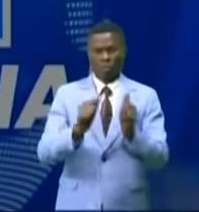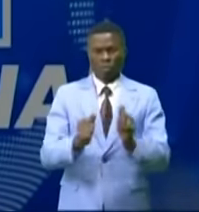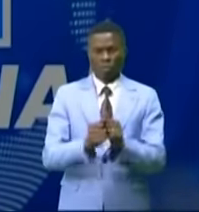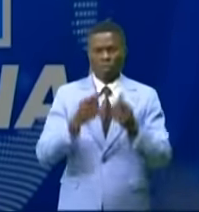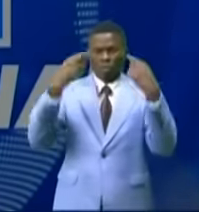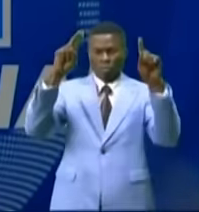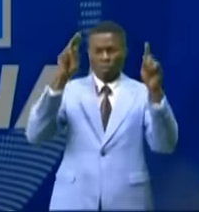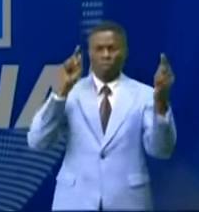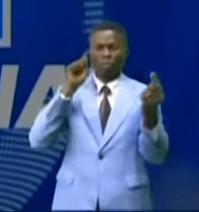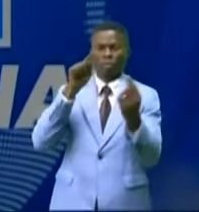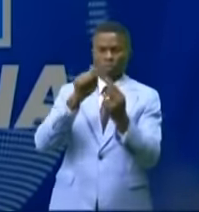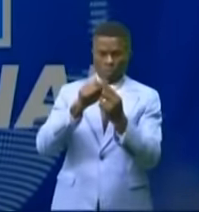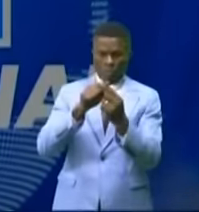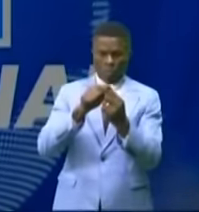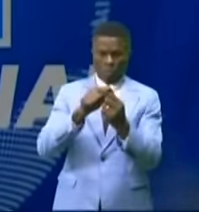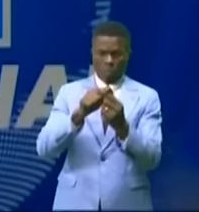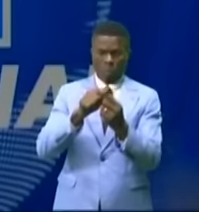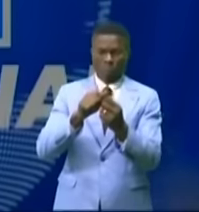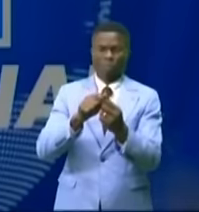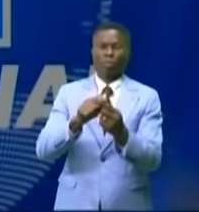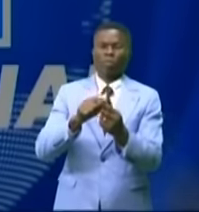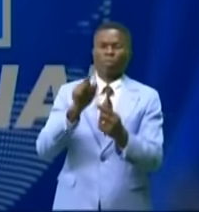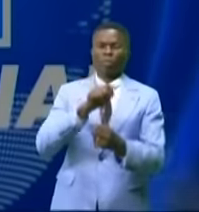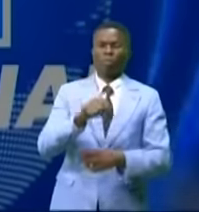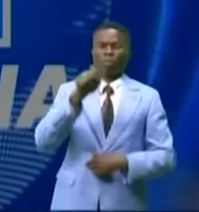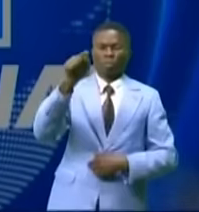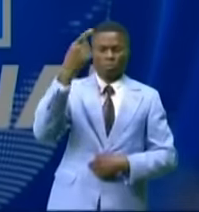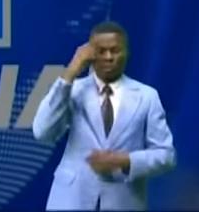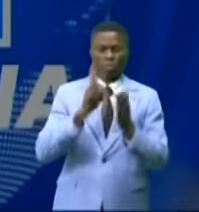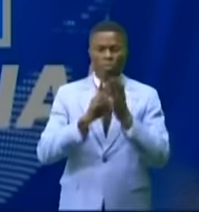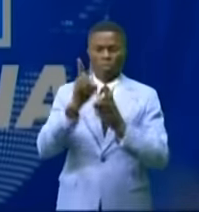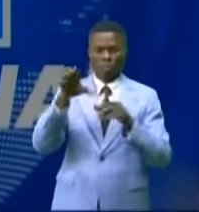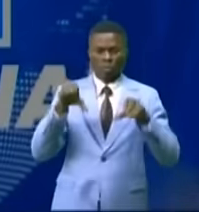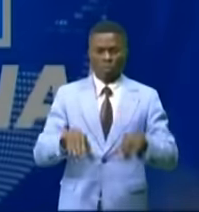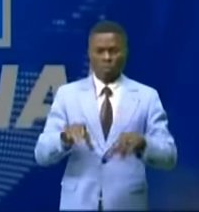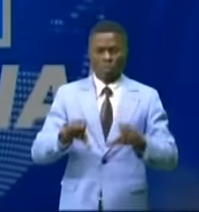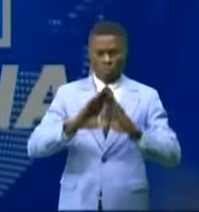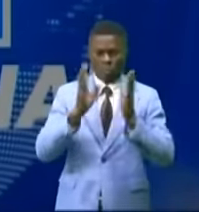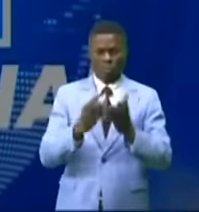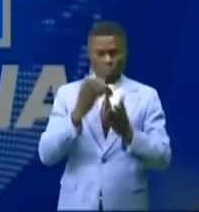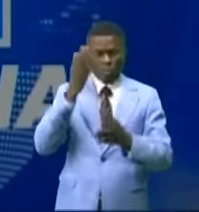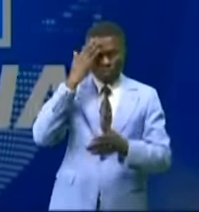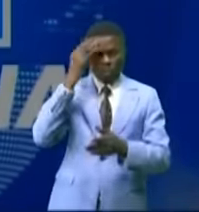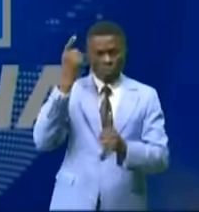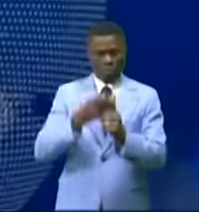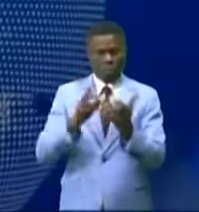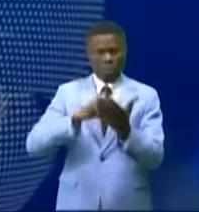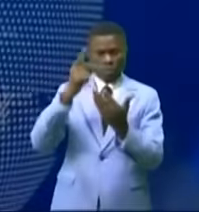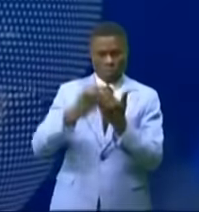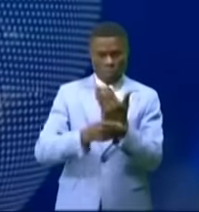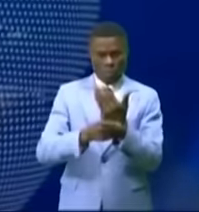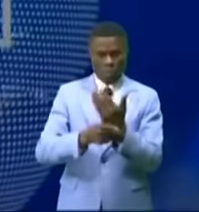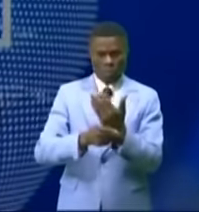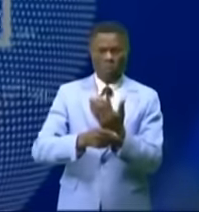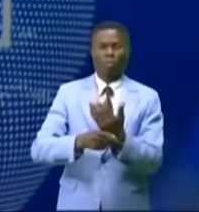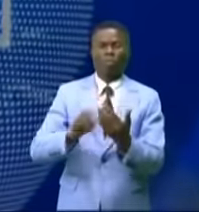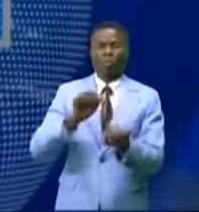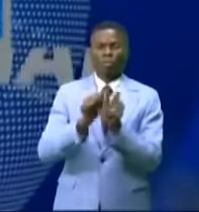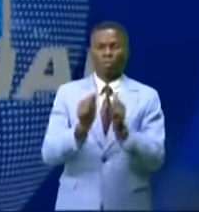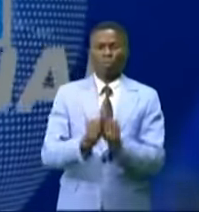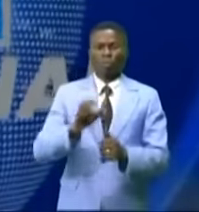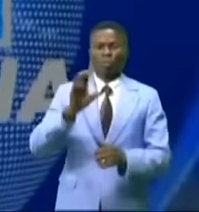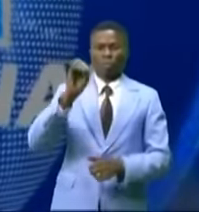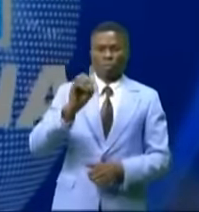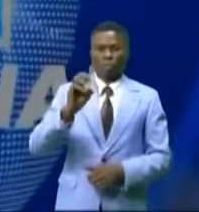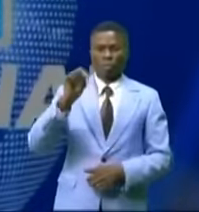des objectifs du millénaire pour le développement en RDC, tout en tenant compte du plan de désengagement de la MONUSCO.